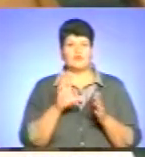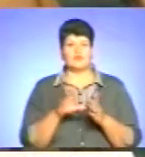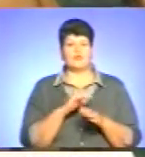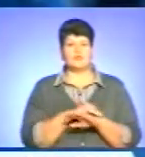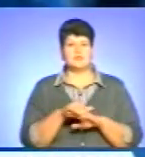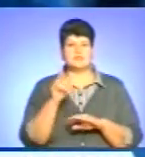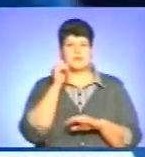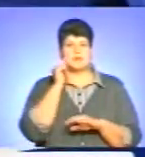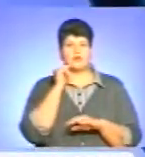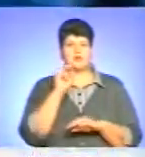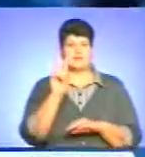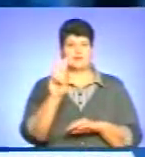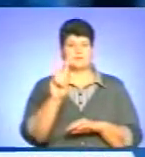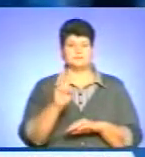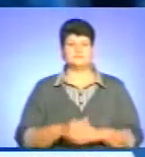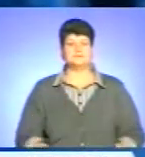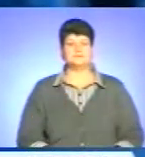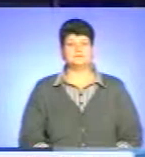3.